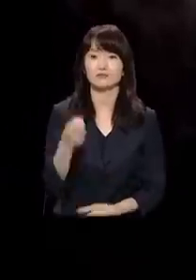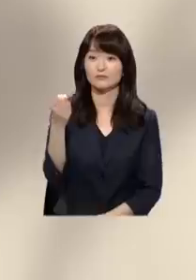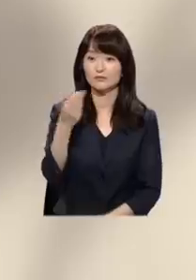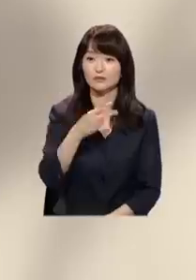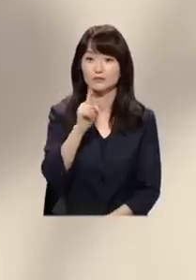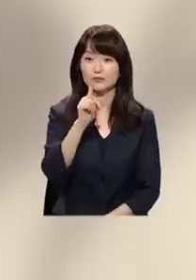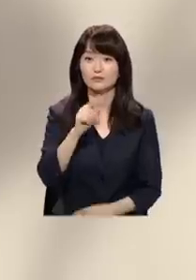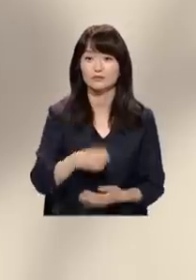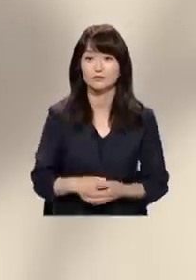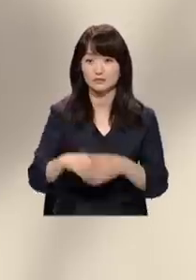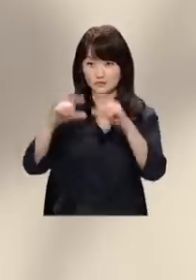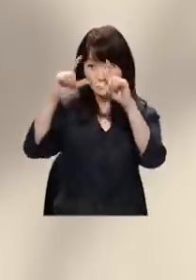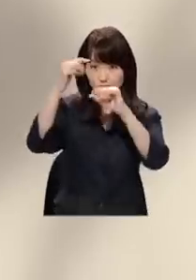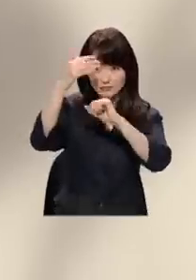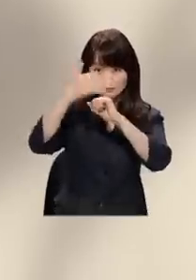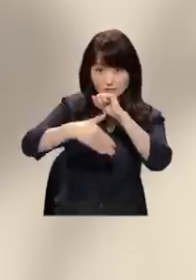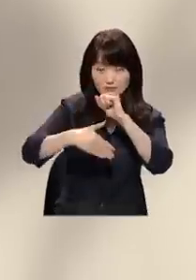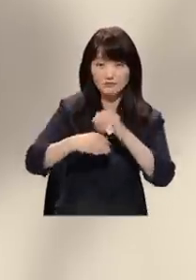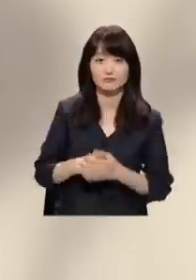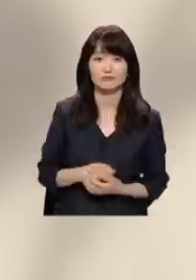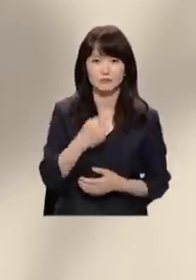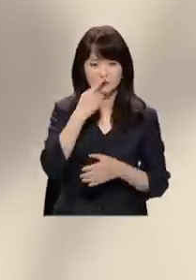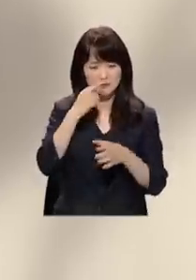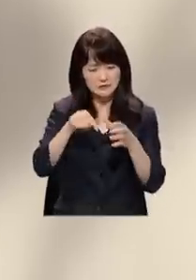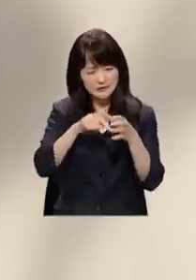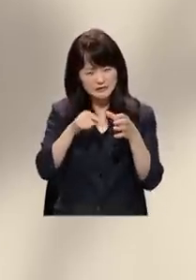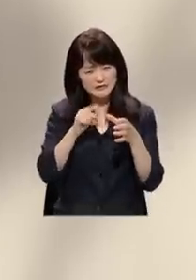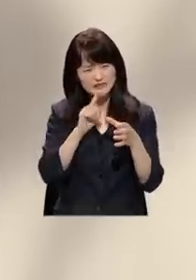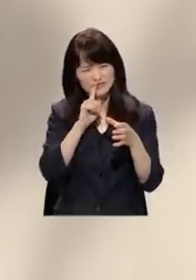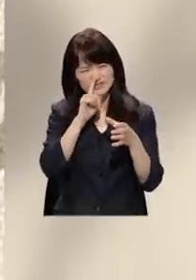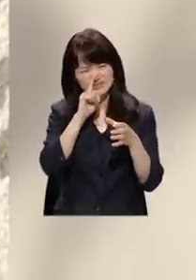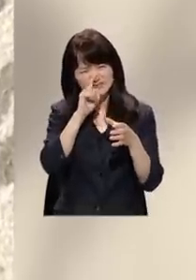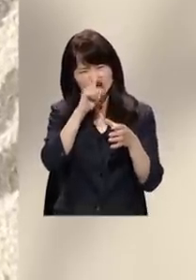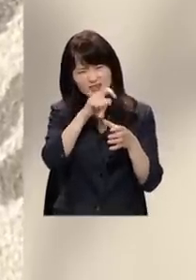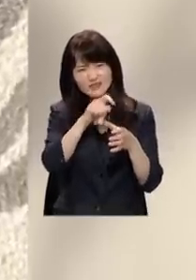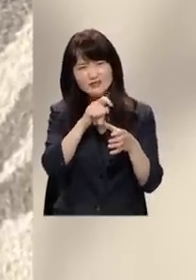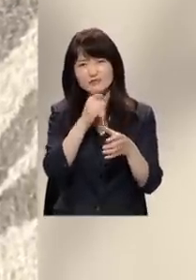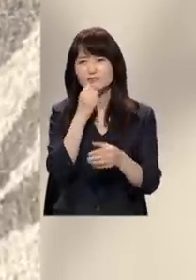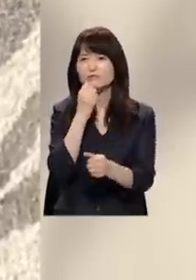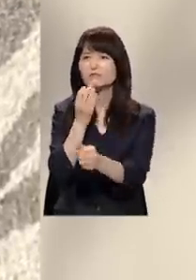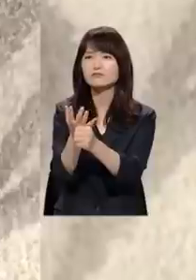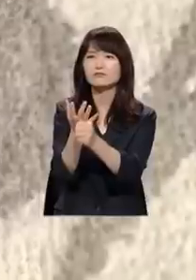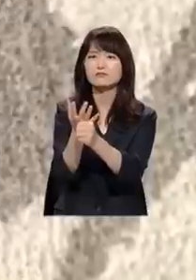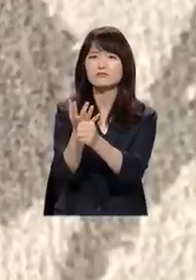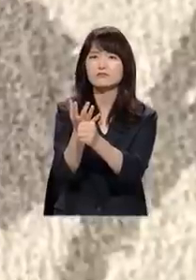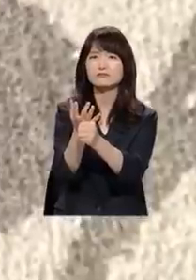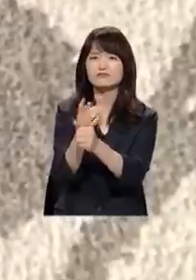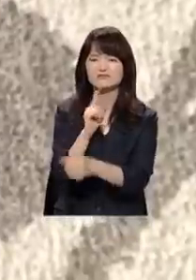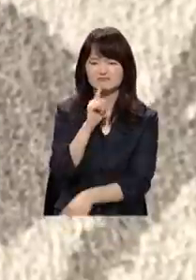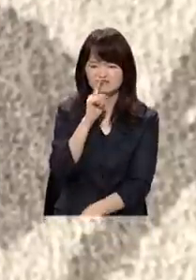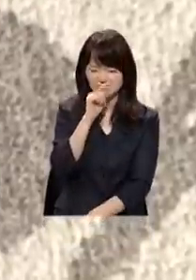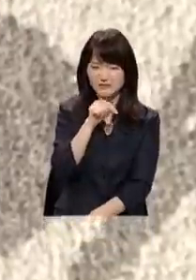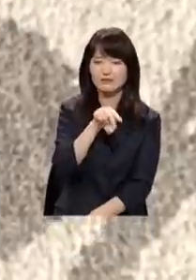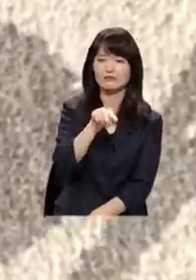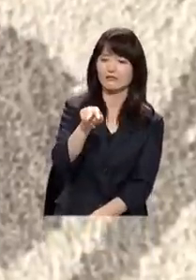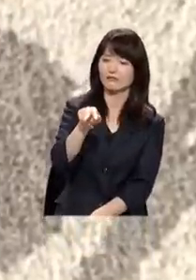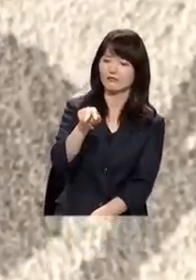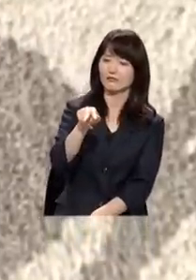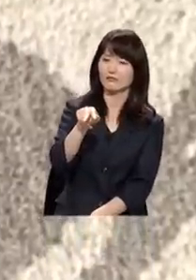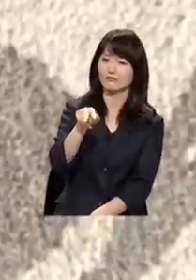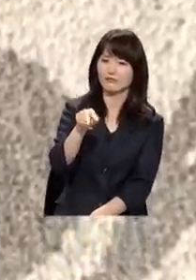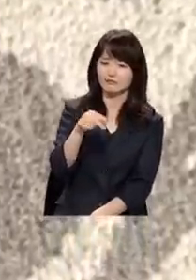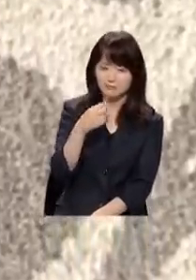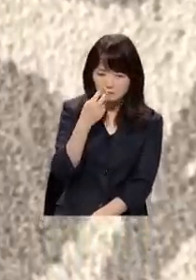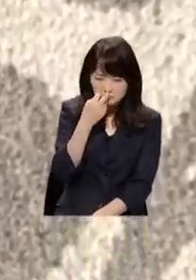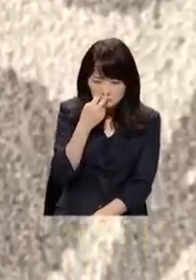이번에 사진 카페 위생 문제를 고발하는 글도 정말 더럽구나 하듯이 정말 유심히 보고